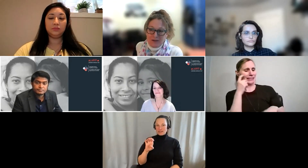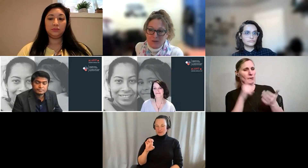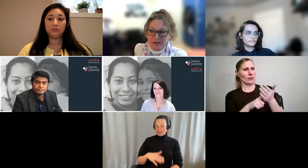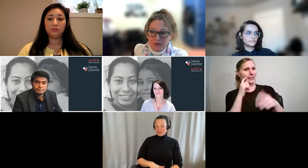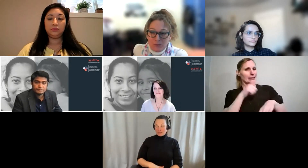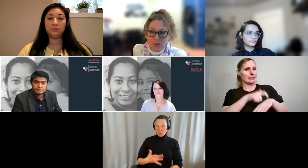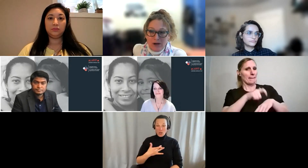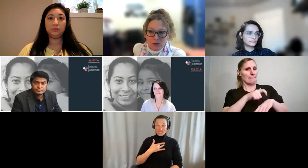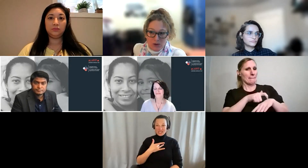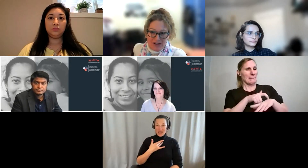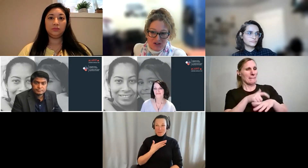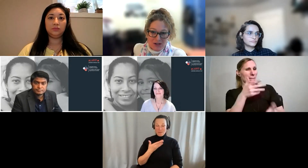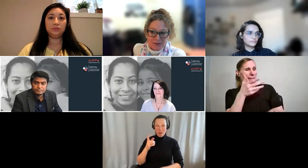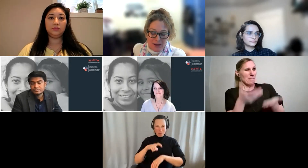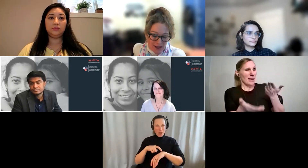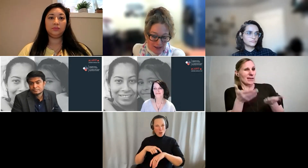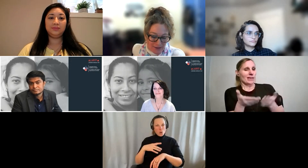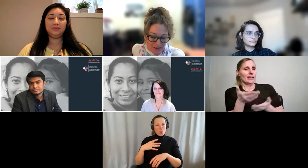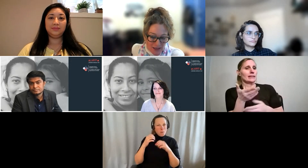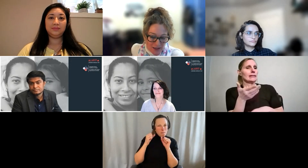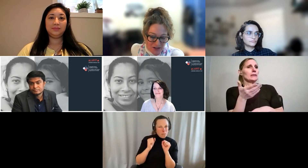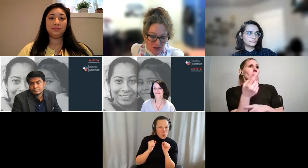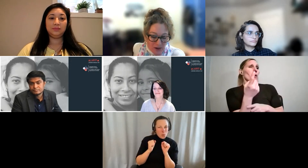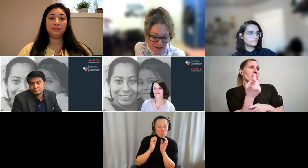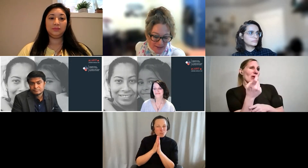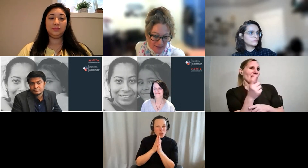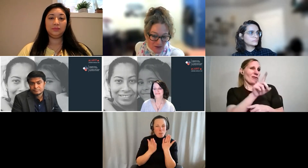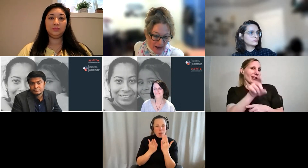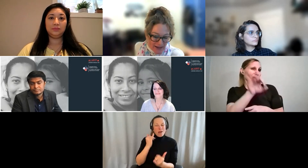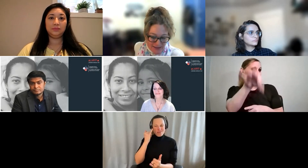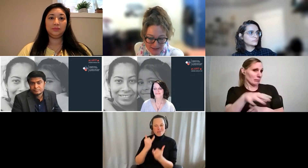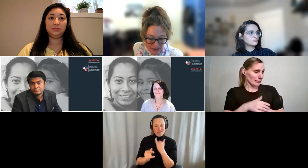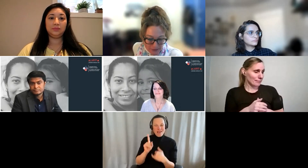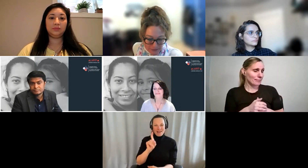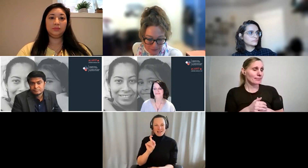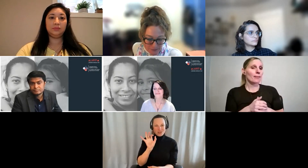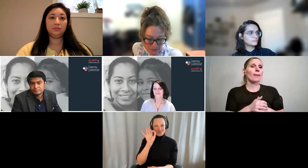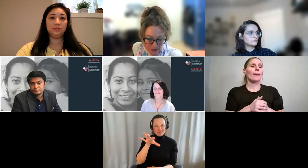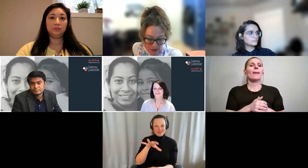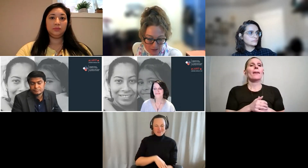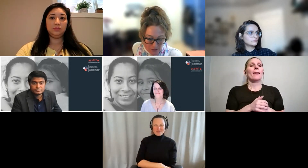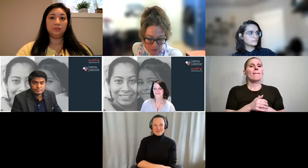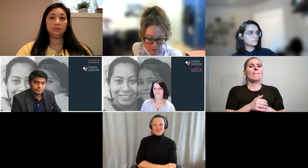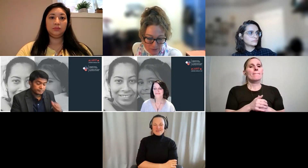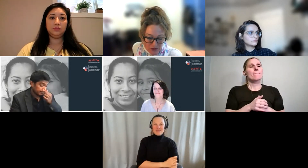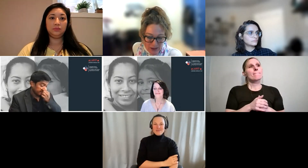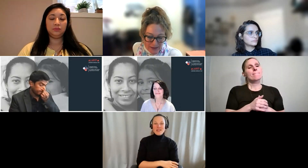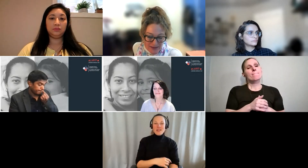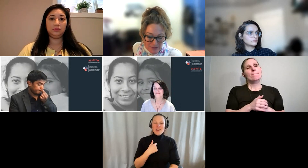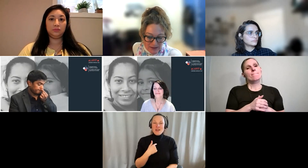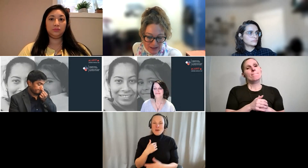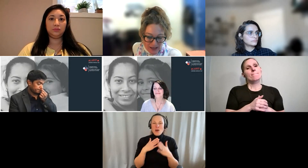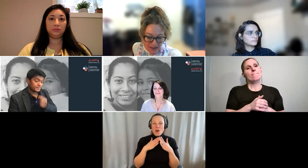qu'on regarde le temps. Je crois qu'on a le temps pour une autre question. Donc, j'étais pour demander,